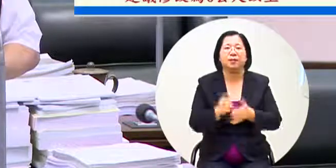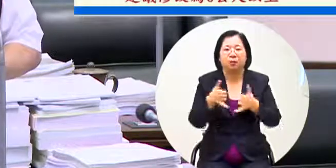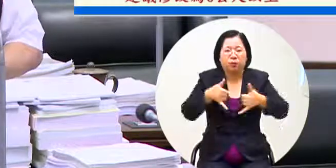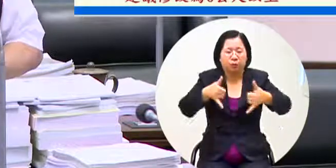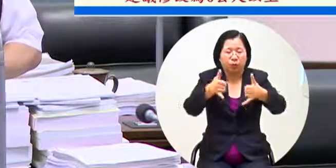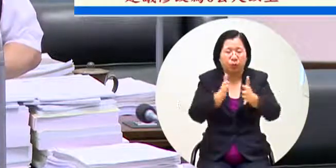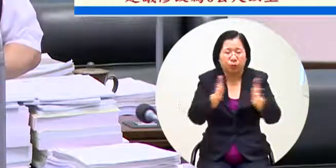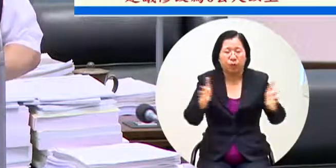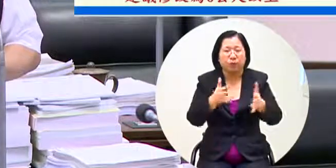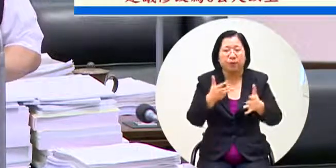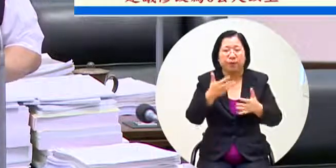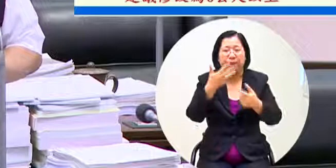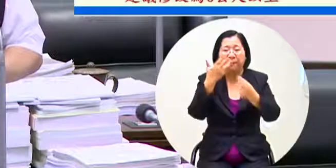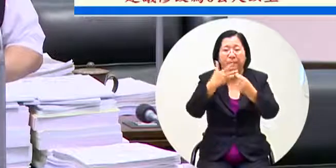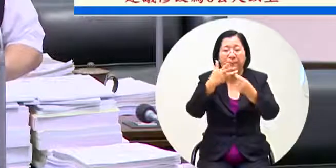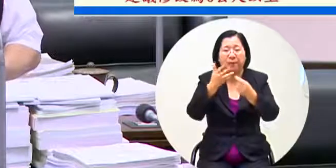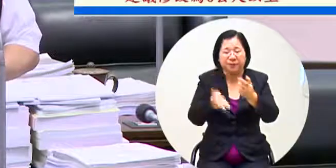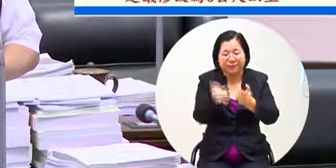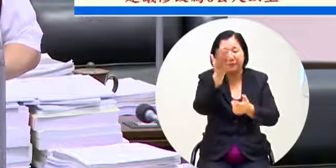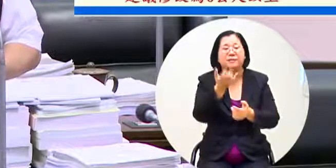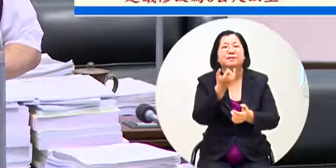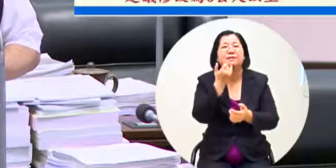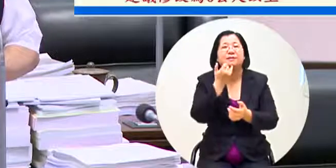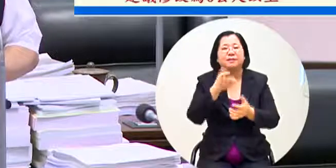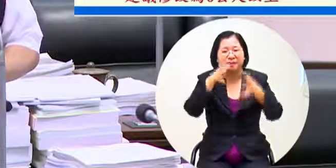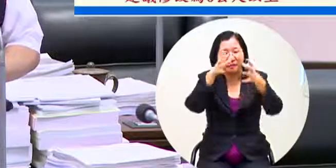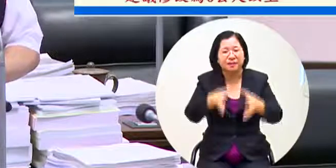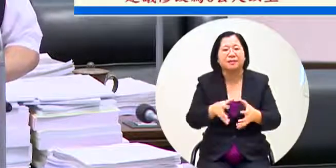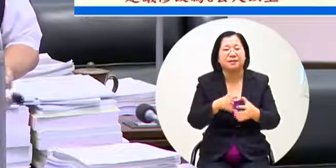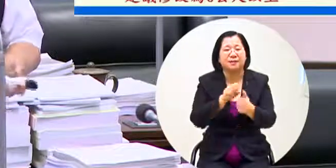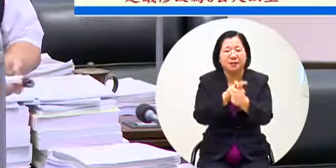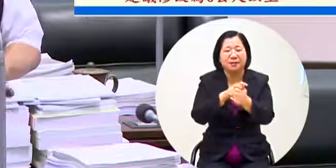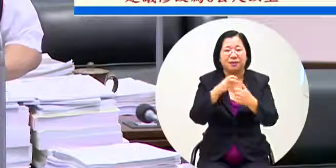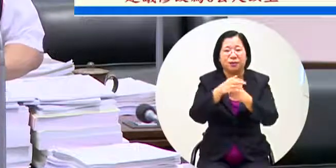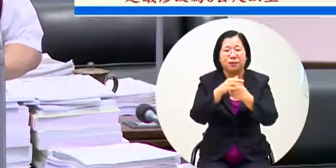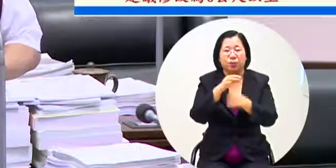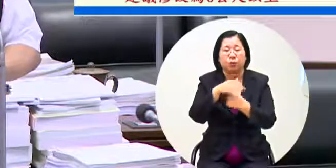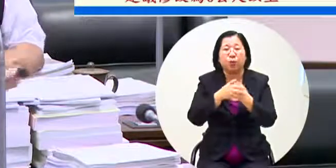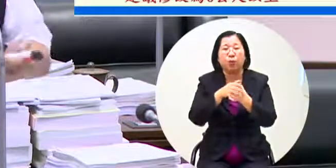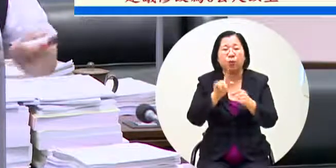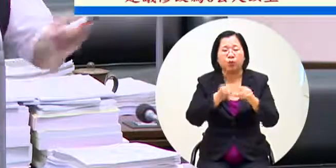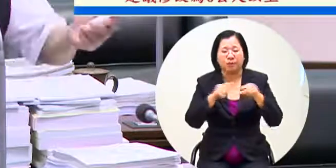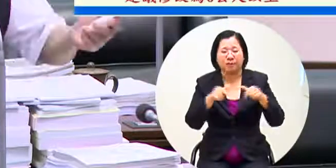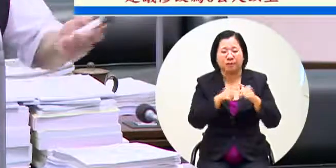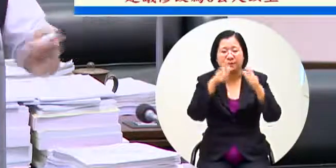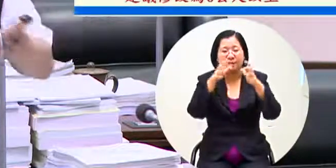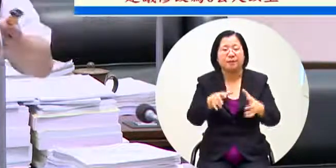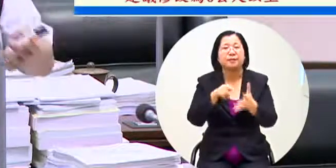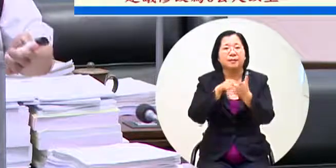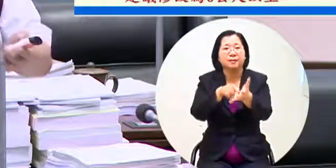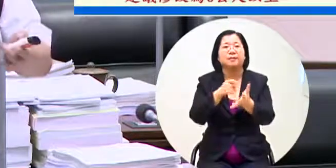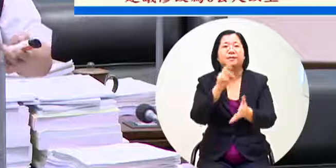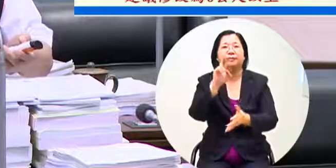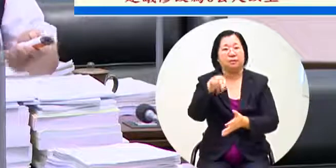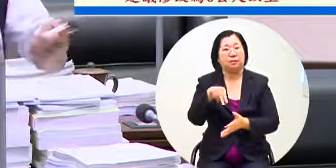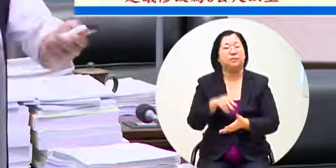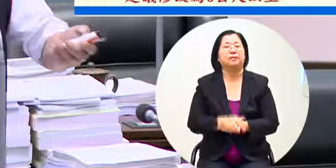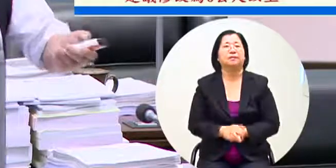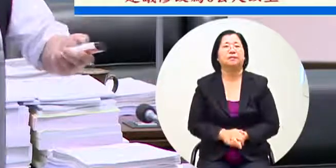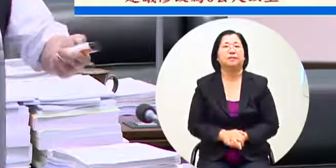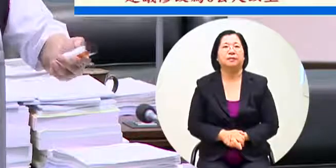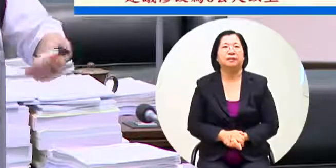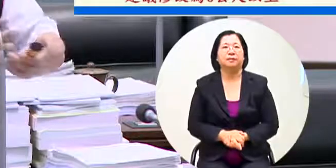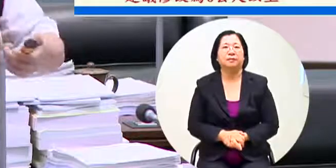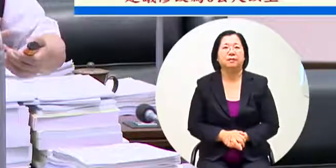这个啊养护中心的这个申请吼、哦。啊，我想这当然伊是安那个规定八米，有可